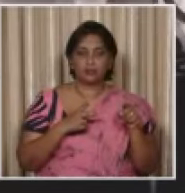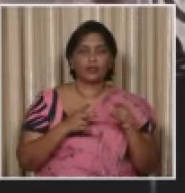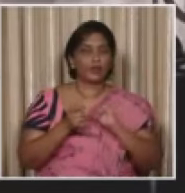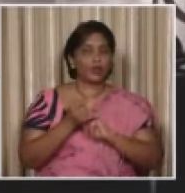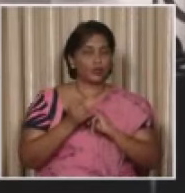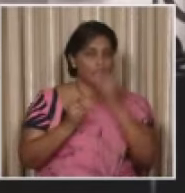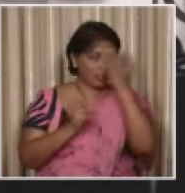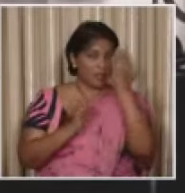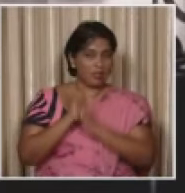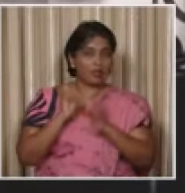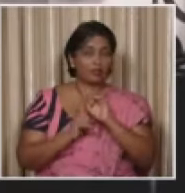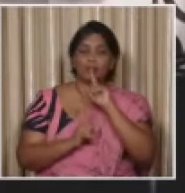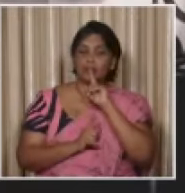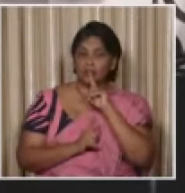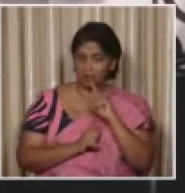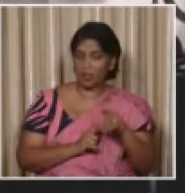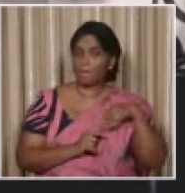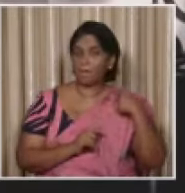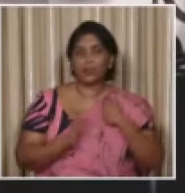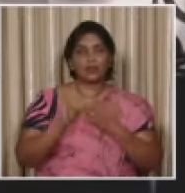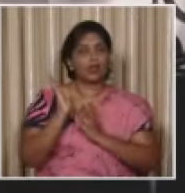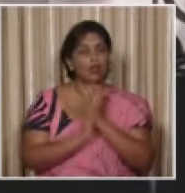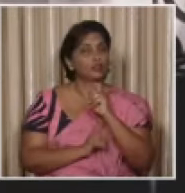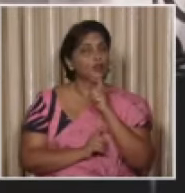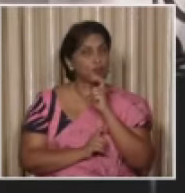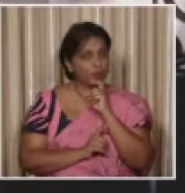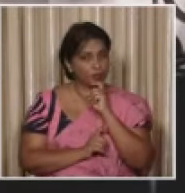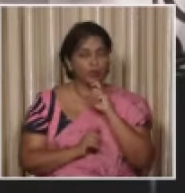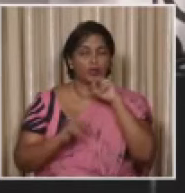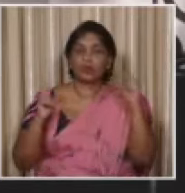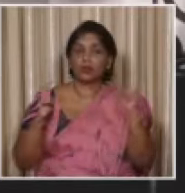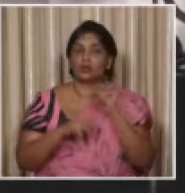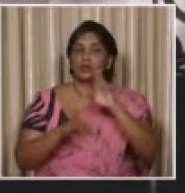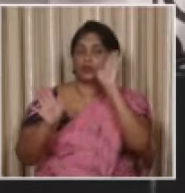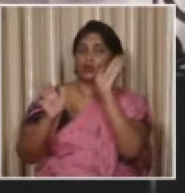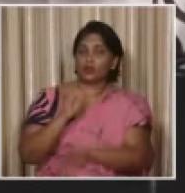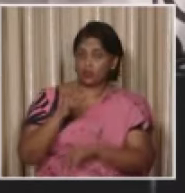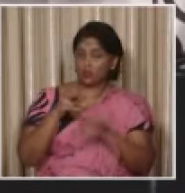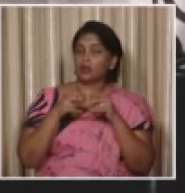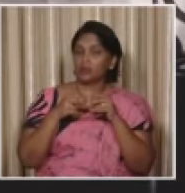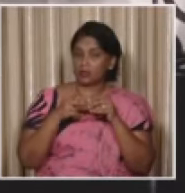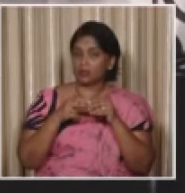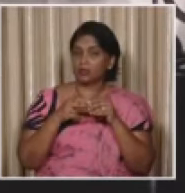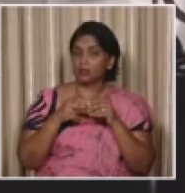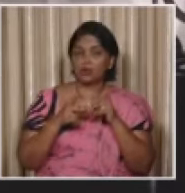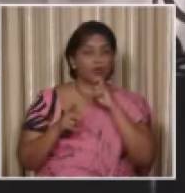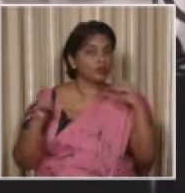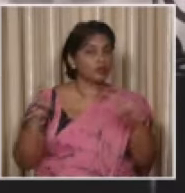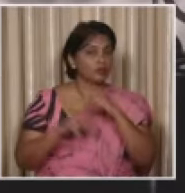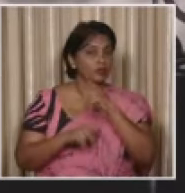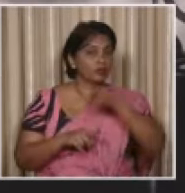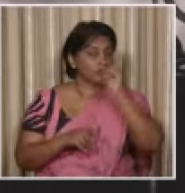सुमंदिरन मंत्रितुमा इदिरिपत् करपु मूलिक ऐतिहासिकम नडुव श्रेष्ठाधिकरणे प्रतिक्षेप किरीमेन